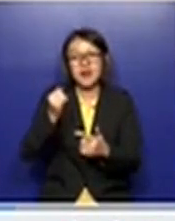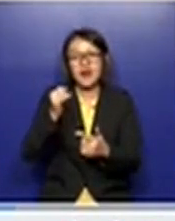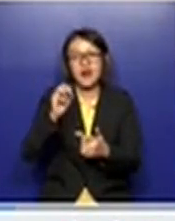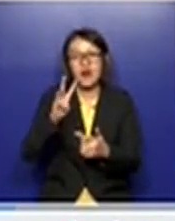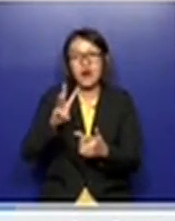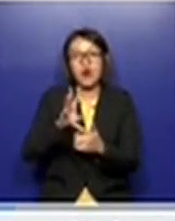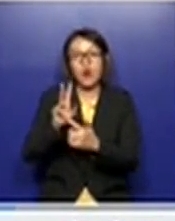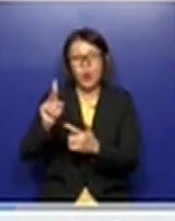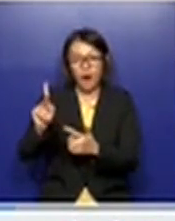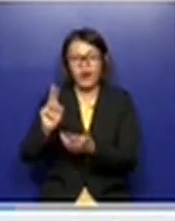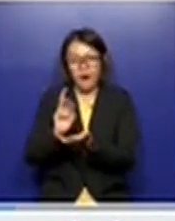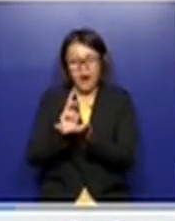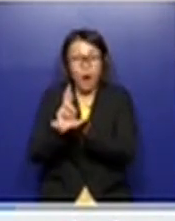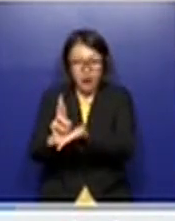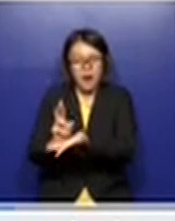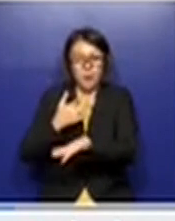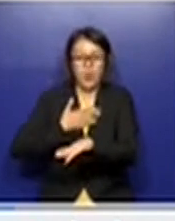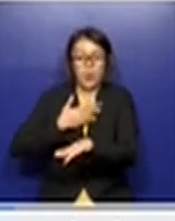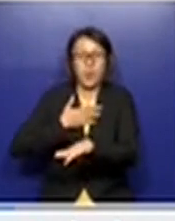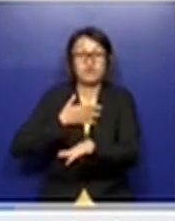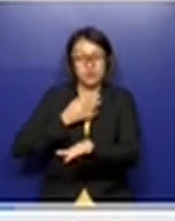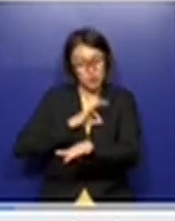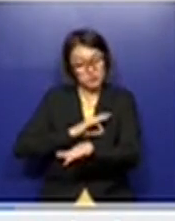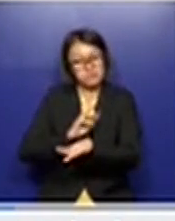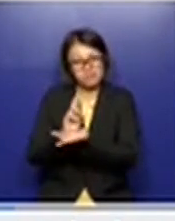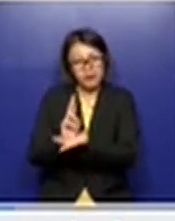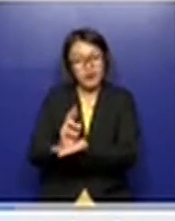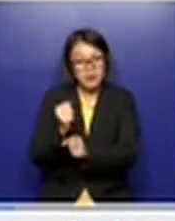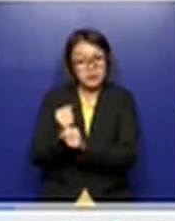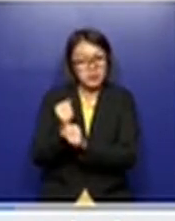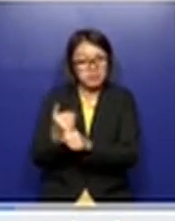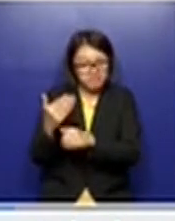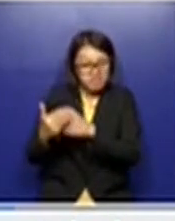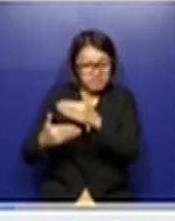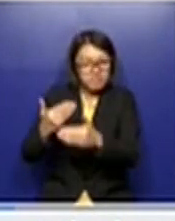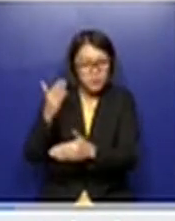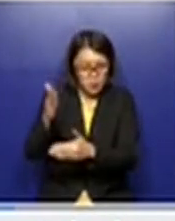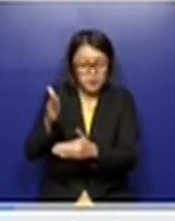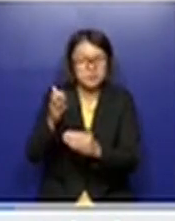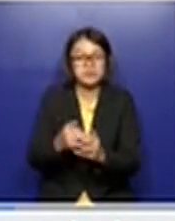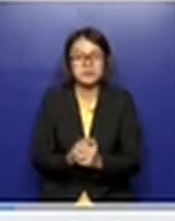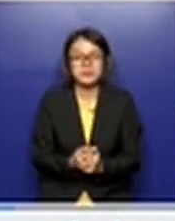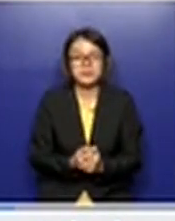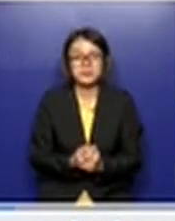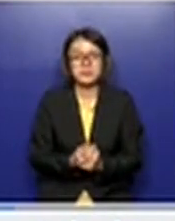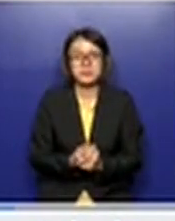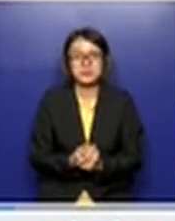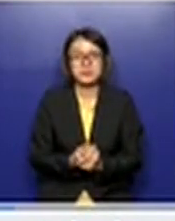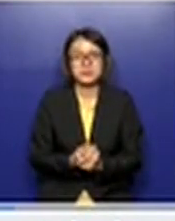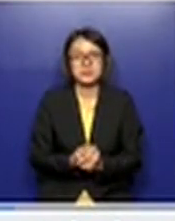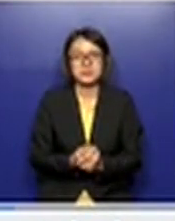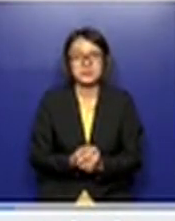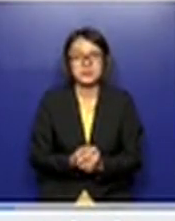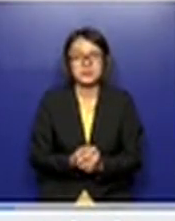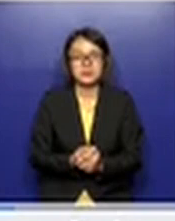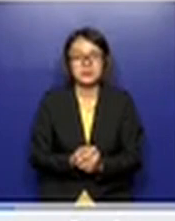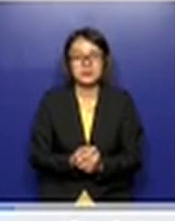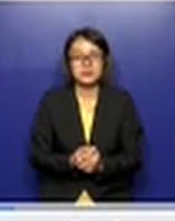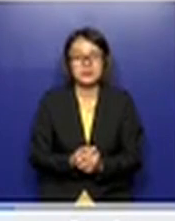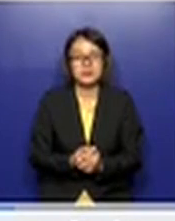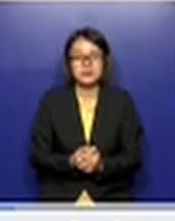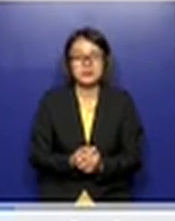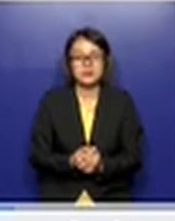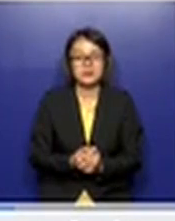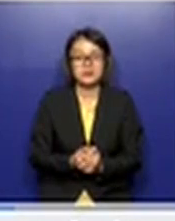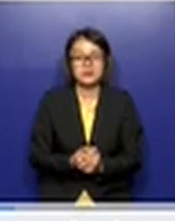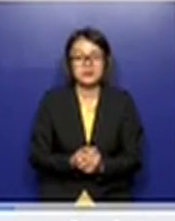ให้รางวัลท่านและก็อยากให้ท่านเดินหน้าทำเรื่องนี้ต่อไปและก็อยากให้ท่านขยายนะครับไม่เพียงแต่รายการ